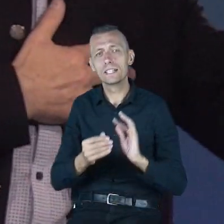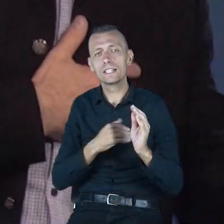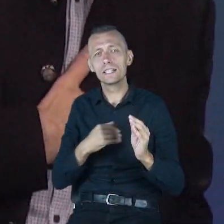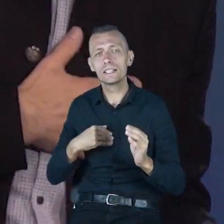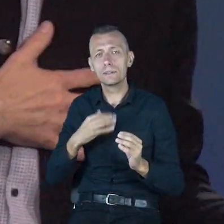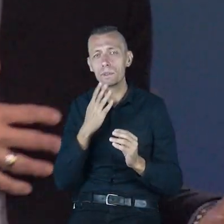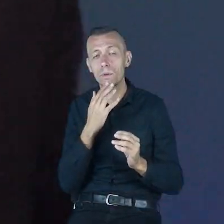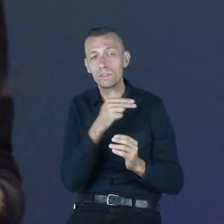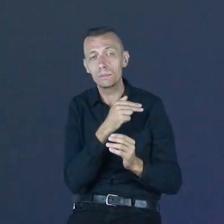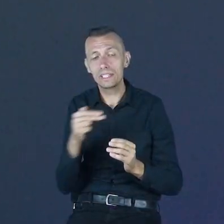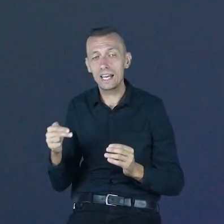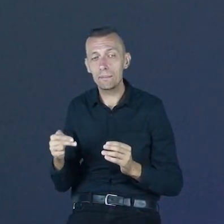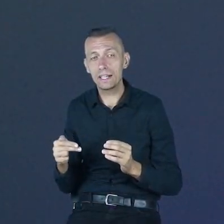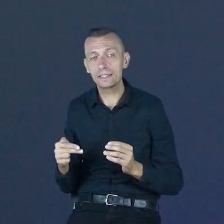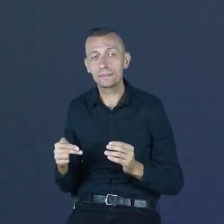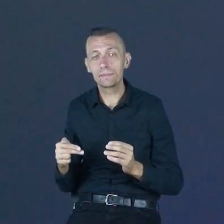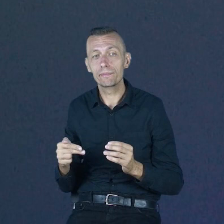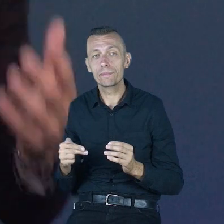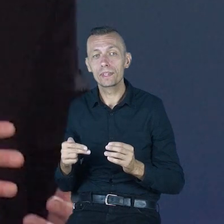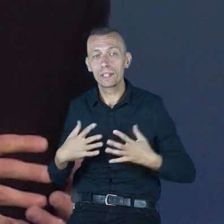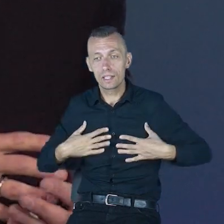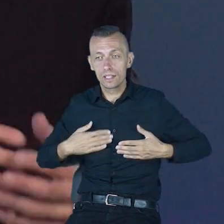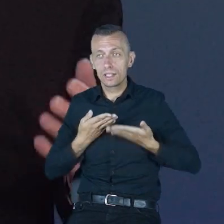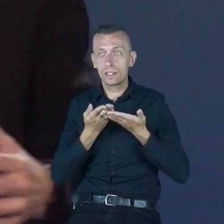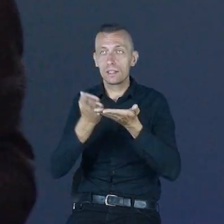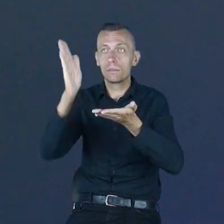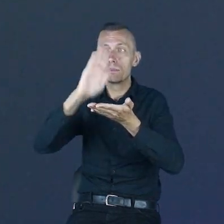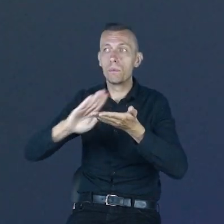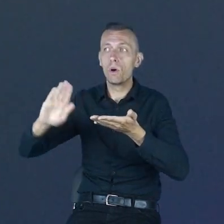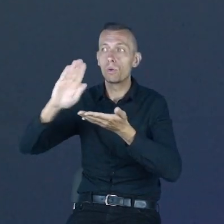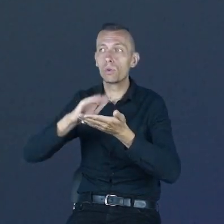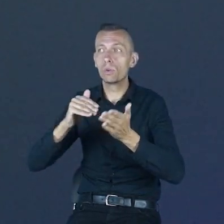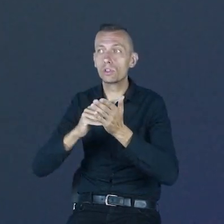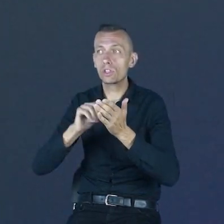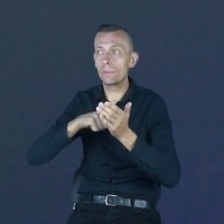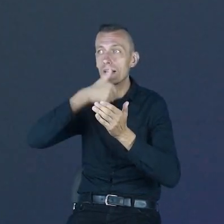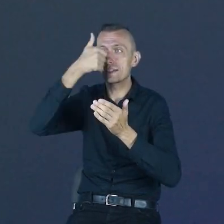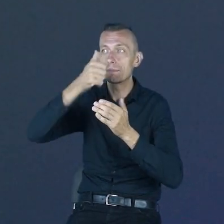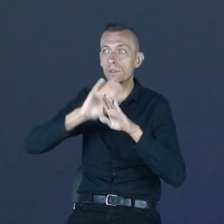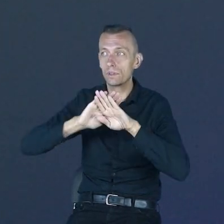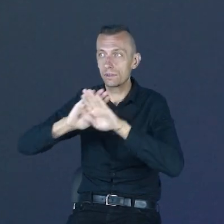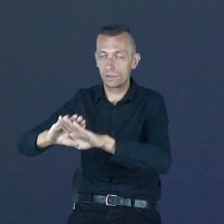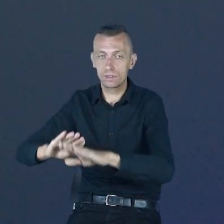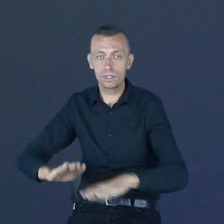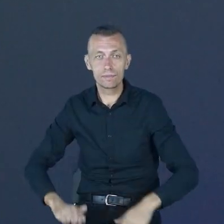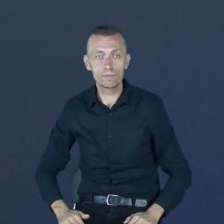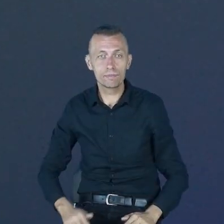o poddaniu się jako wyrzeczeniu się ambicji. Po drugie, gdy mówimy o poddaniu się Bogu, to mówimy